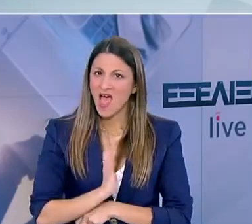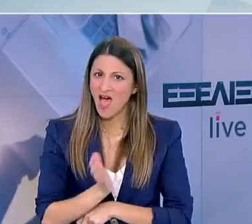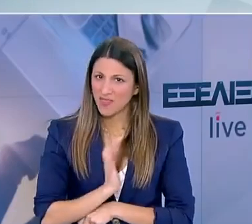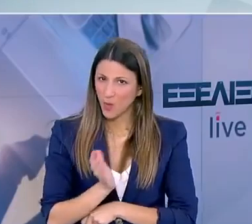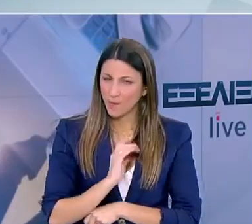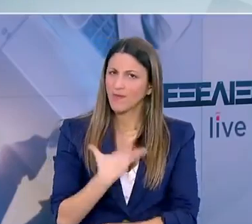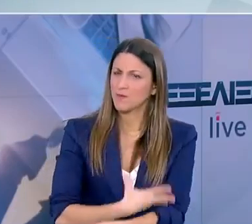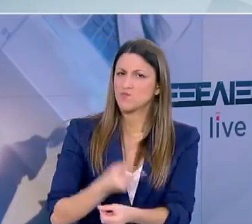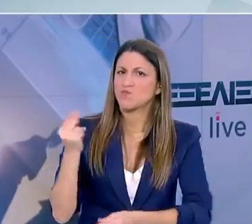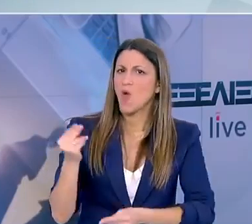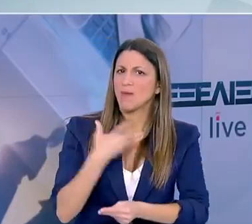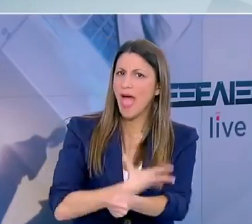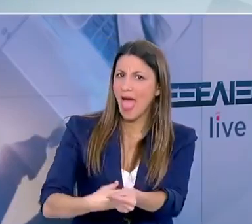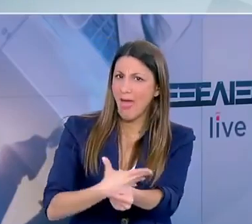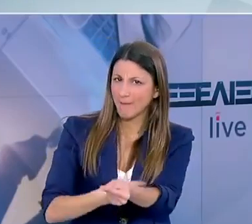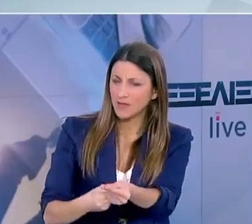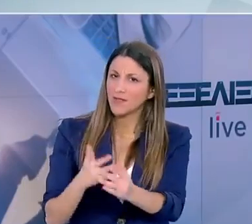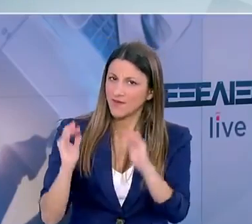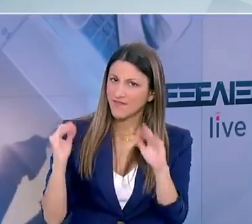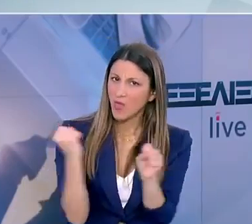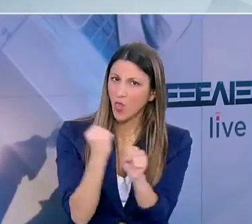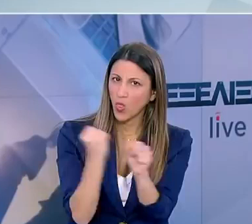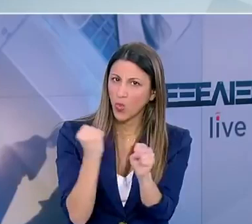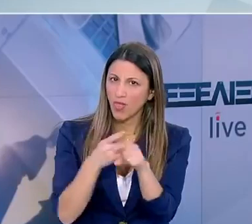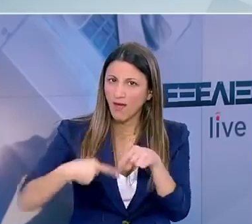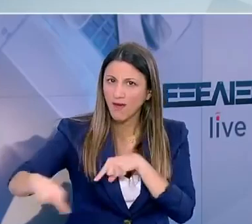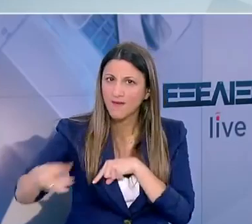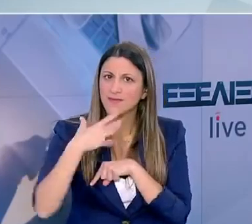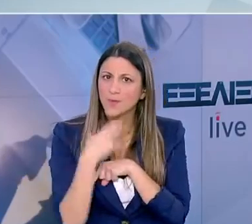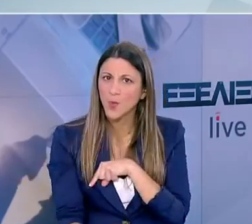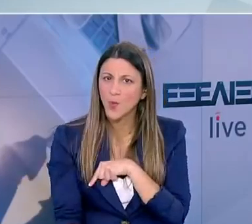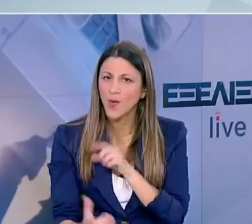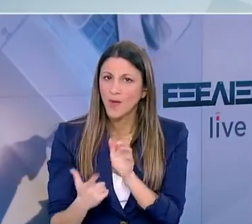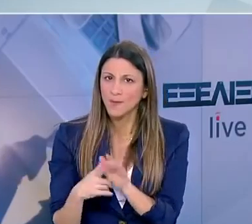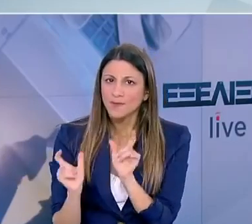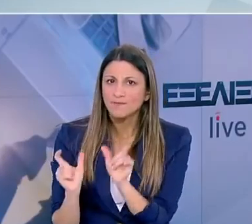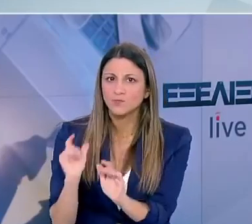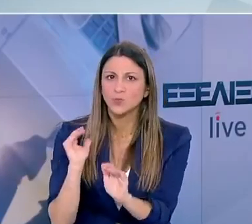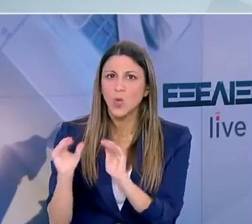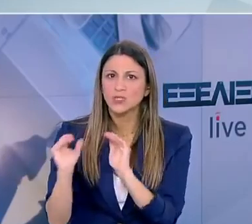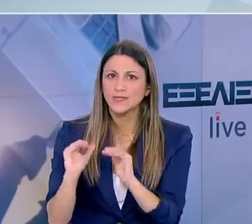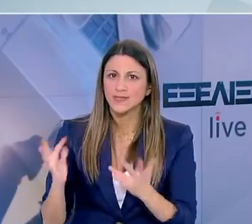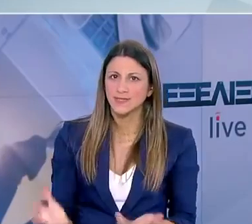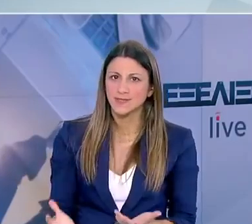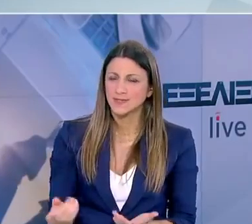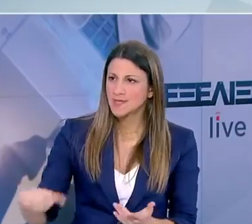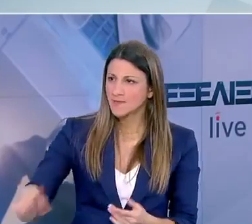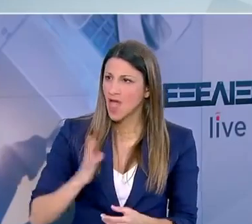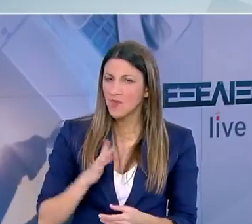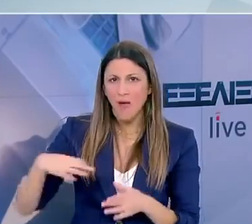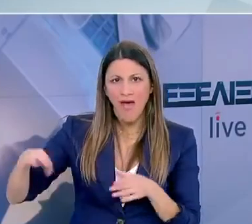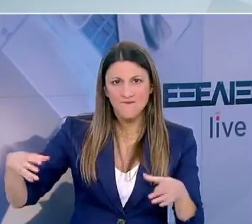στις ευπαθείς ομάδες και συνεχίζουν να εργάζονται, διατρέχοντας μεγάλο κίνδυνο καθημερινά? Υπάρχει κάποια πρόβλεψη για αυτούς τους